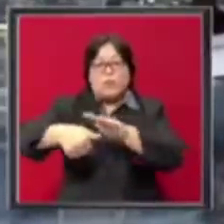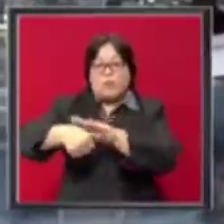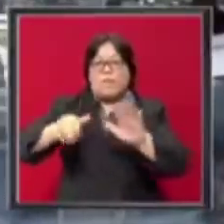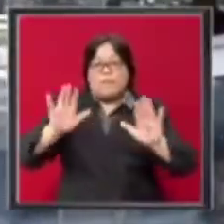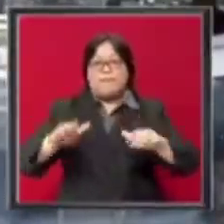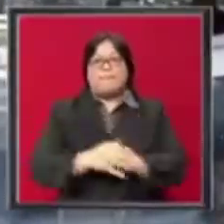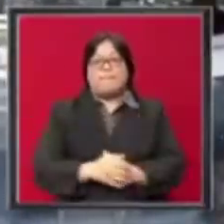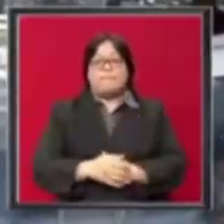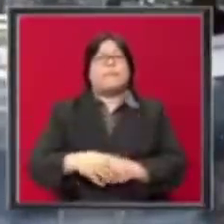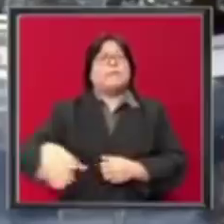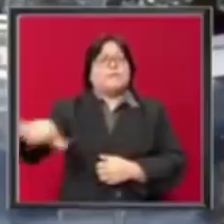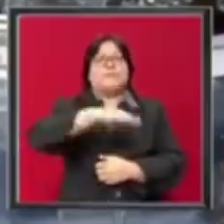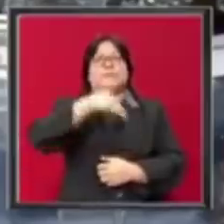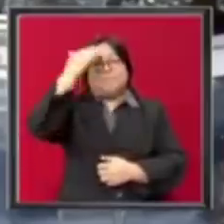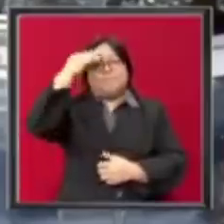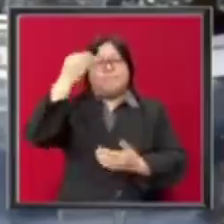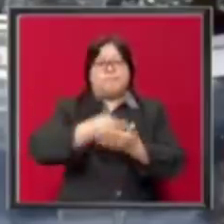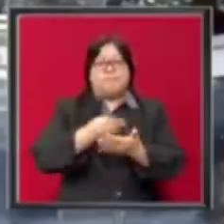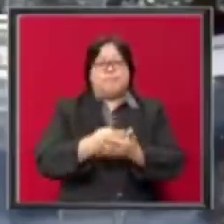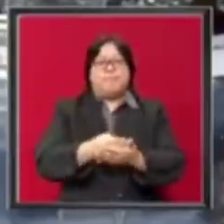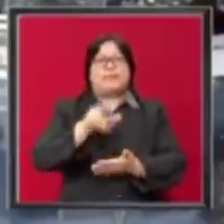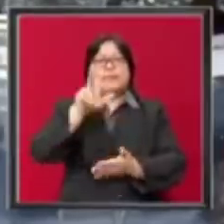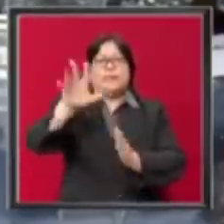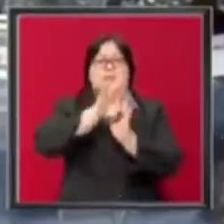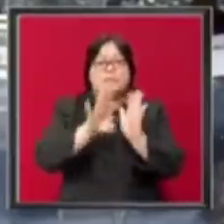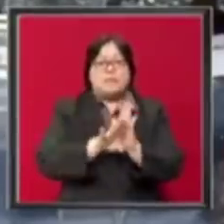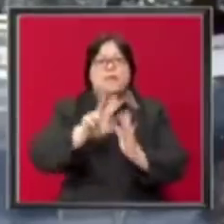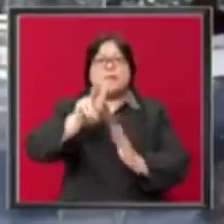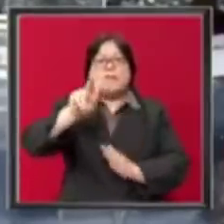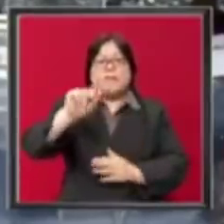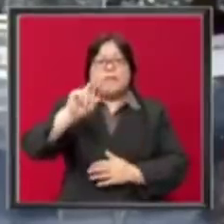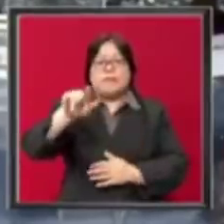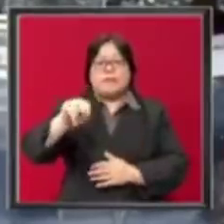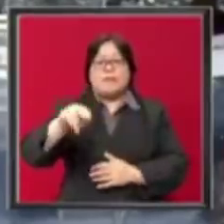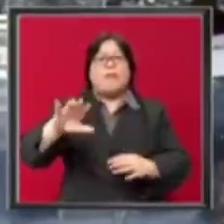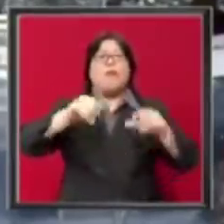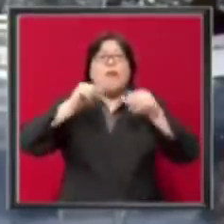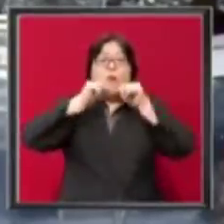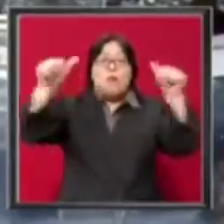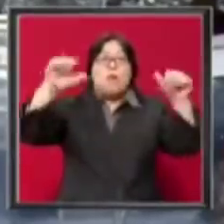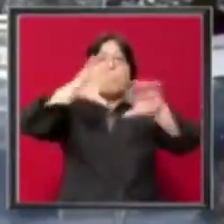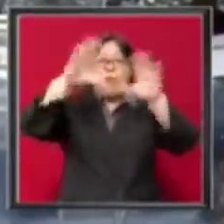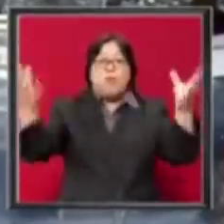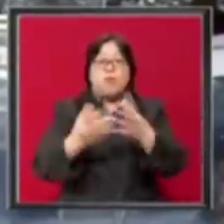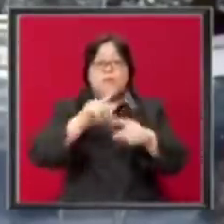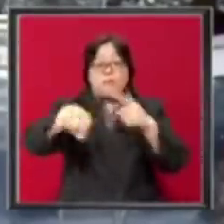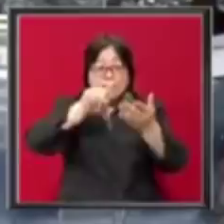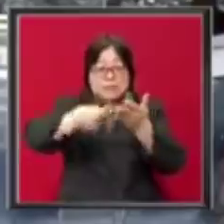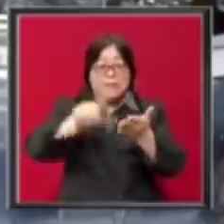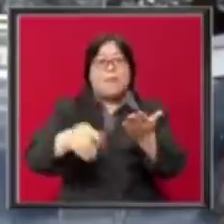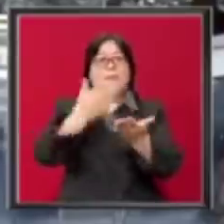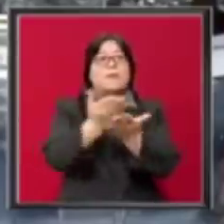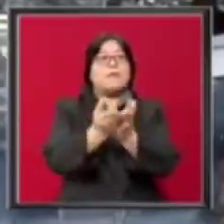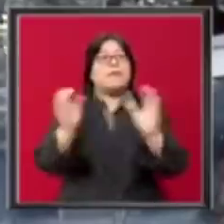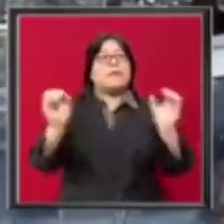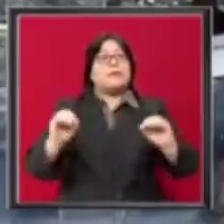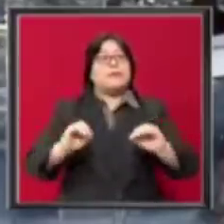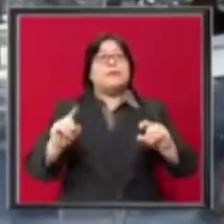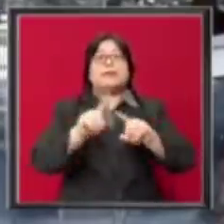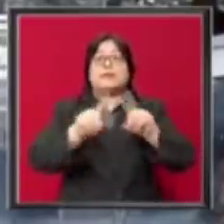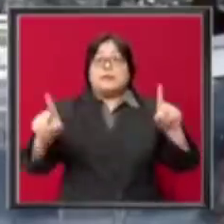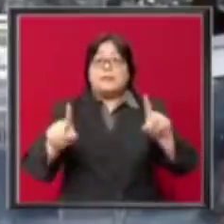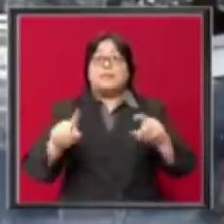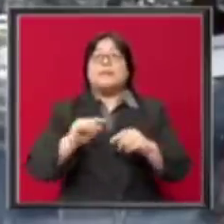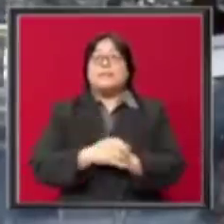sebagainya. Umum ada peruntukan 3 bilion untuk vaksin, kabar satu dunia, tapi bila semak bajet tiada.